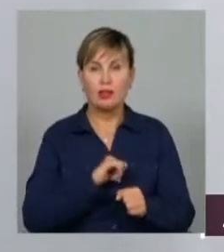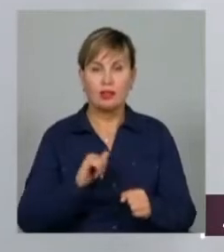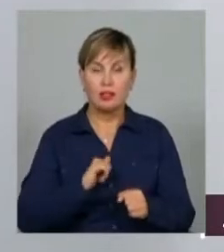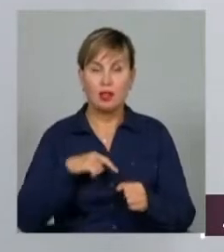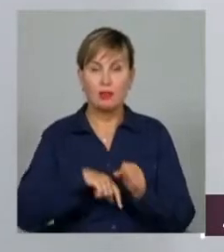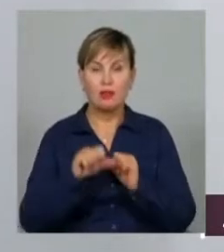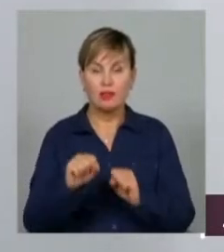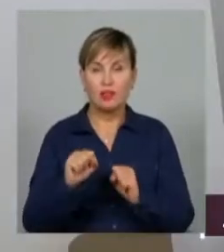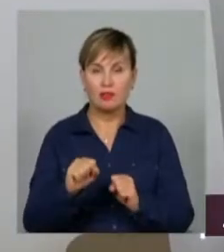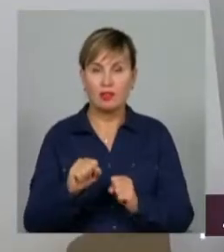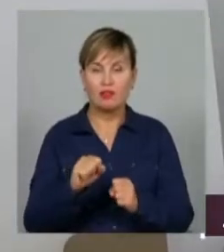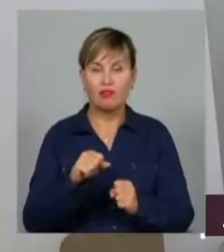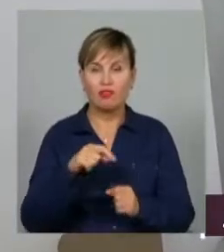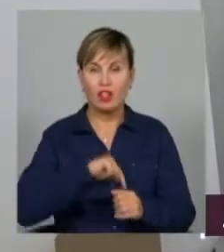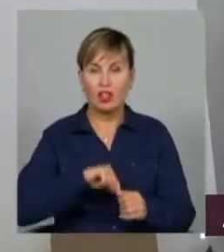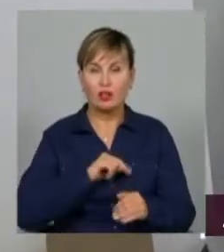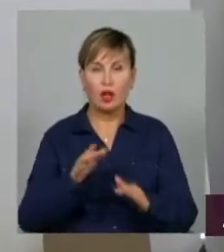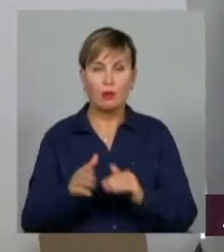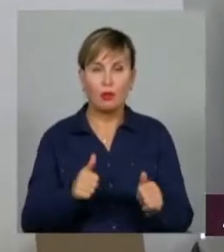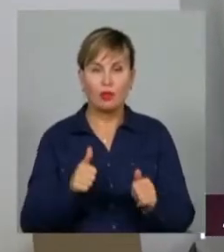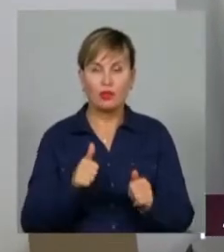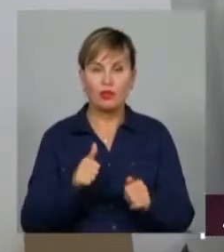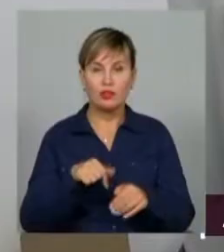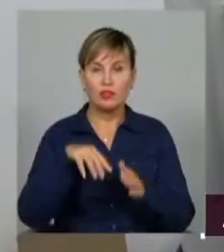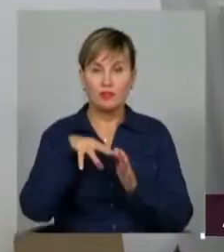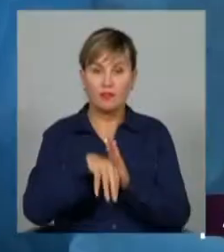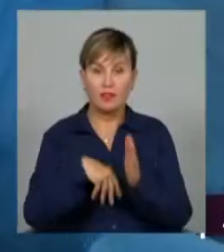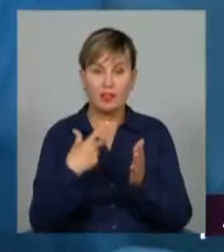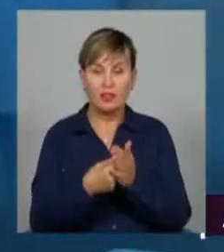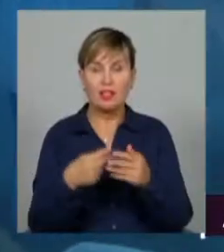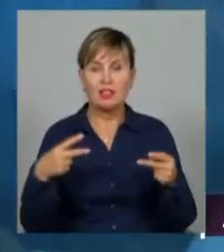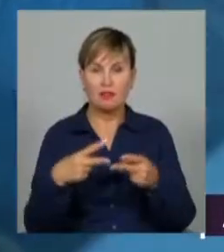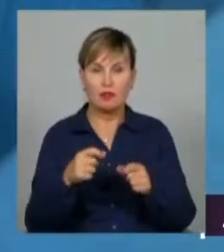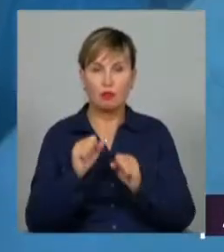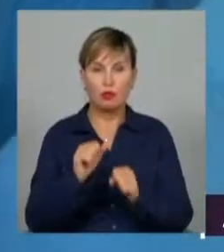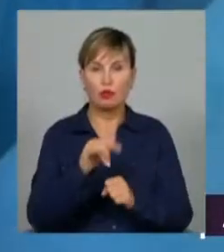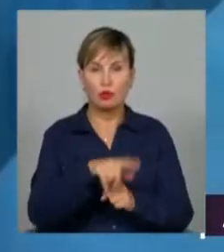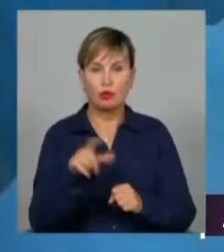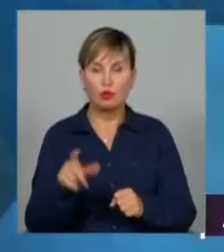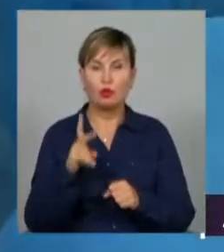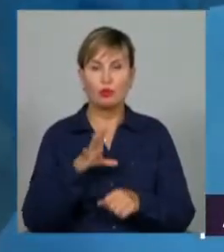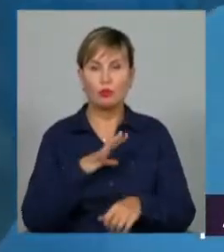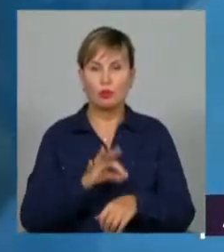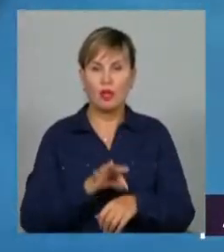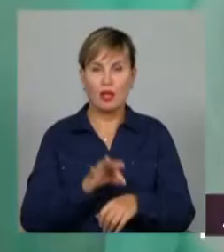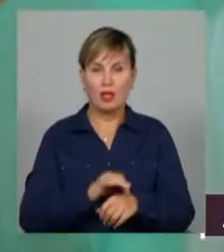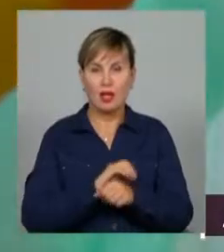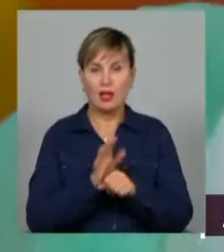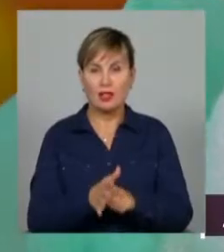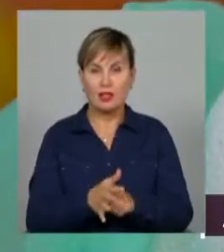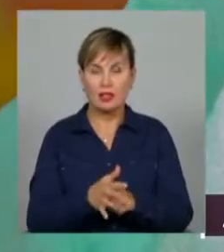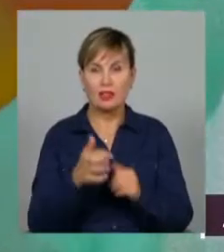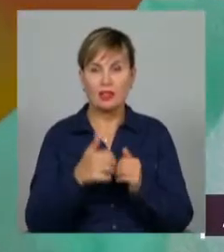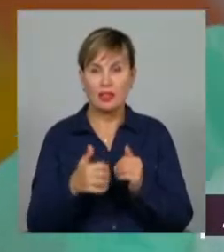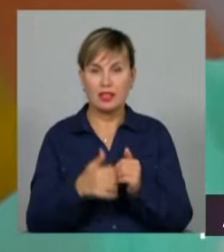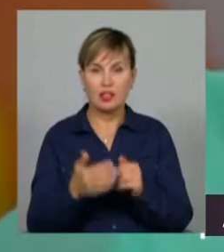антитела, вырабатываемые в организме после введения антидота, сравнимы с иммунитетом у пациентов, переболевших коронавирусом средней